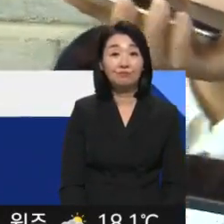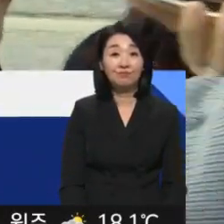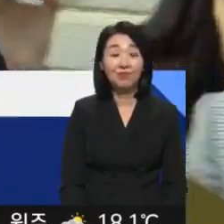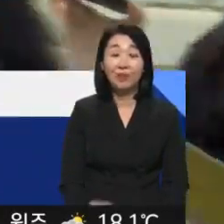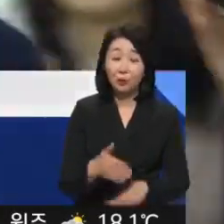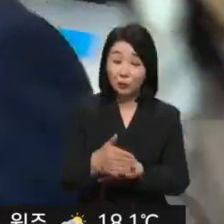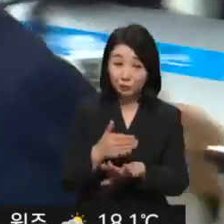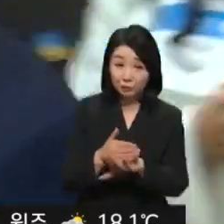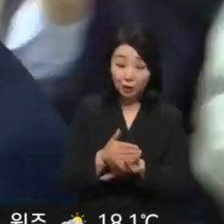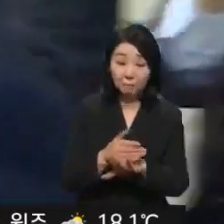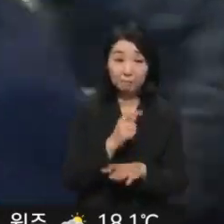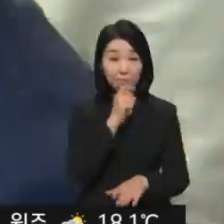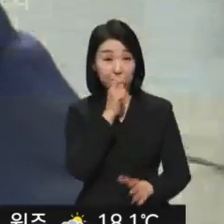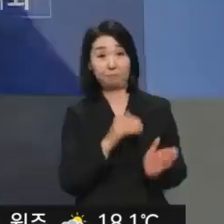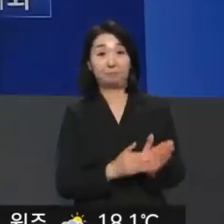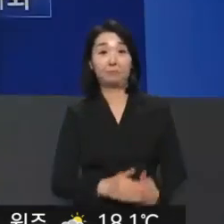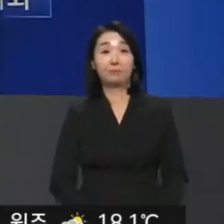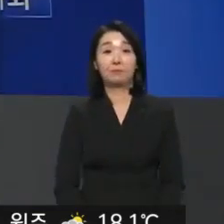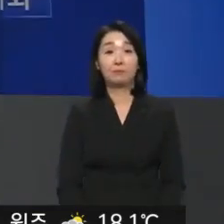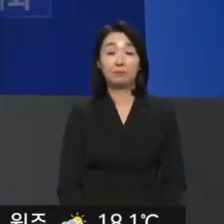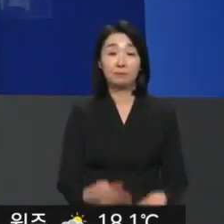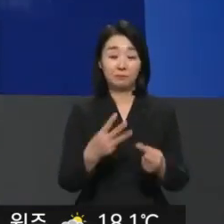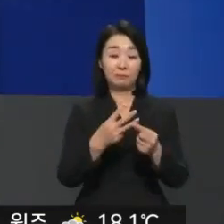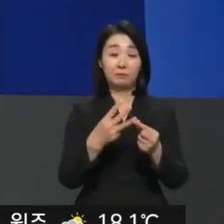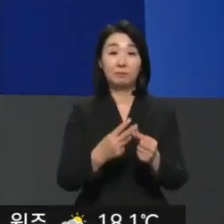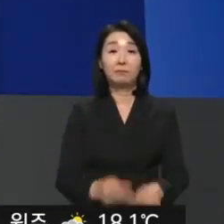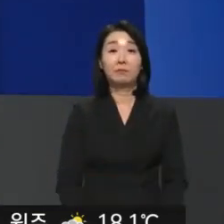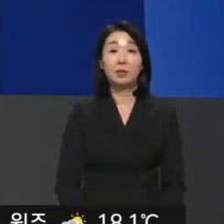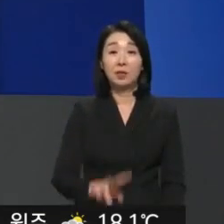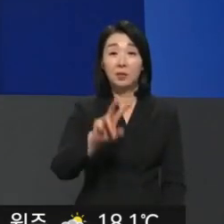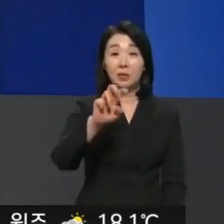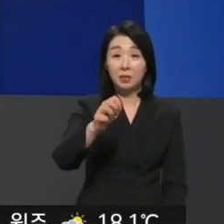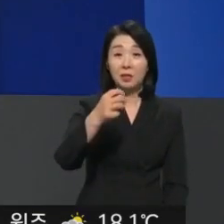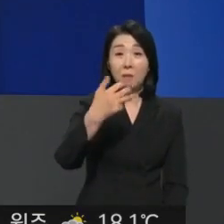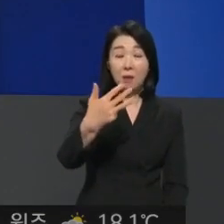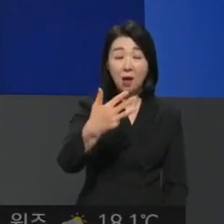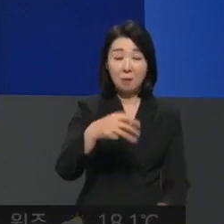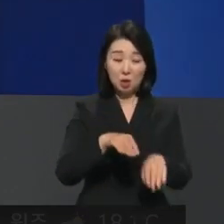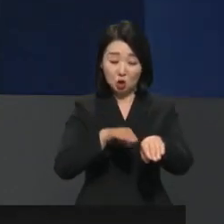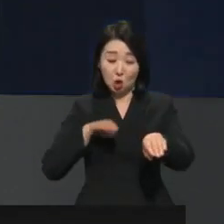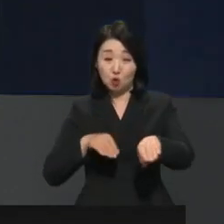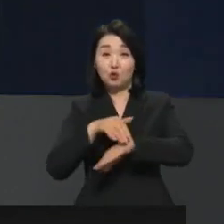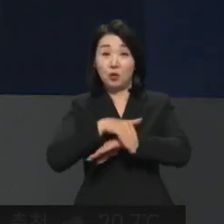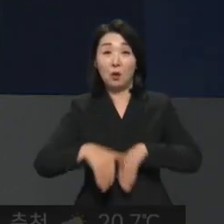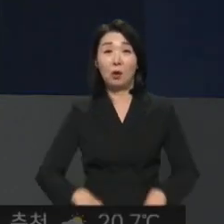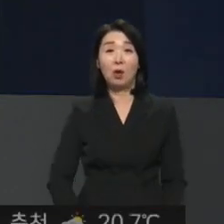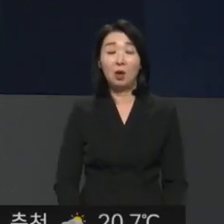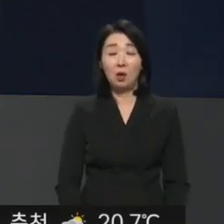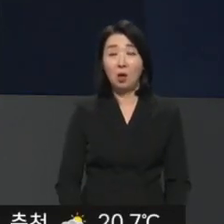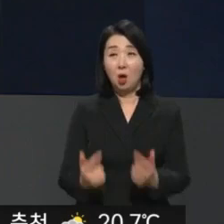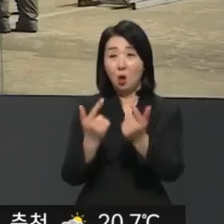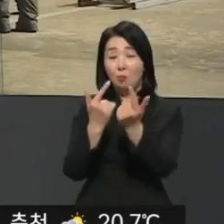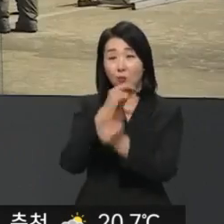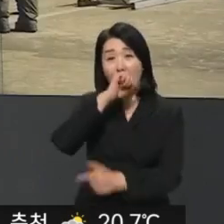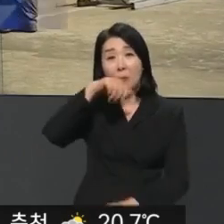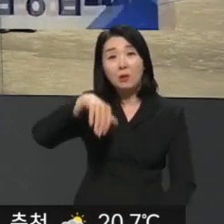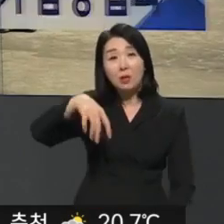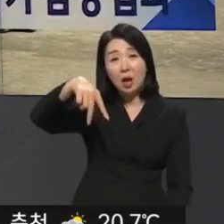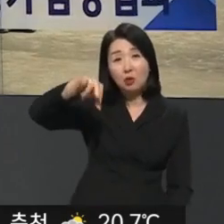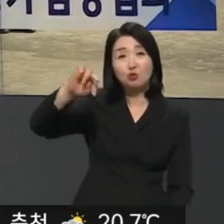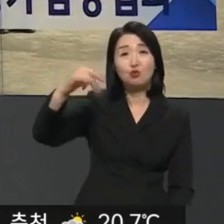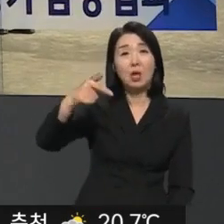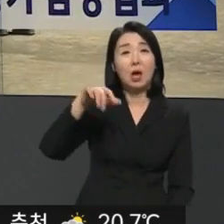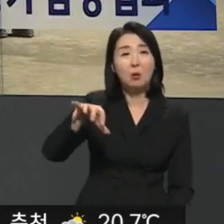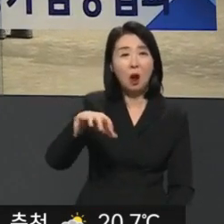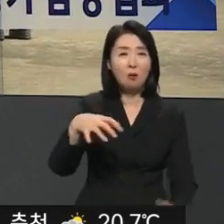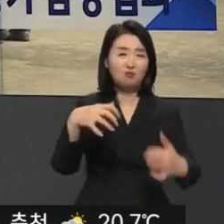고맙습니다. 세 번째 픽은 28명 철수 작전입니다. 북아프리카 수단에서 발생한 군벌 간